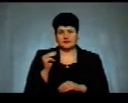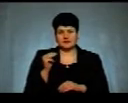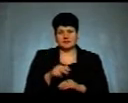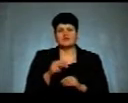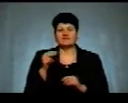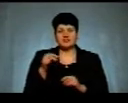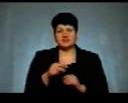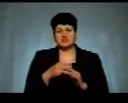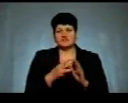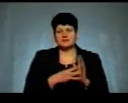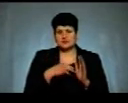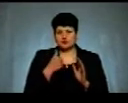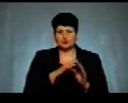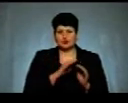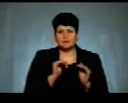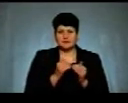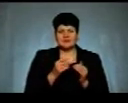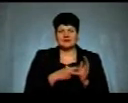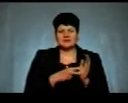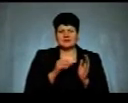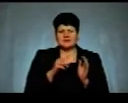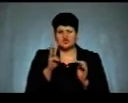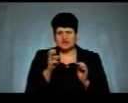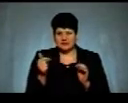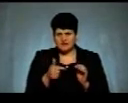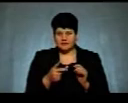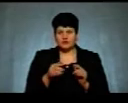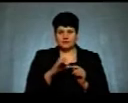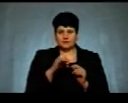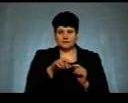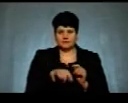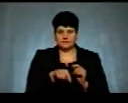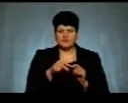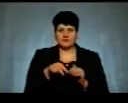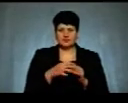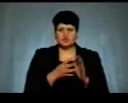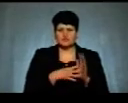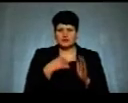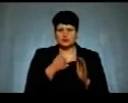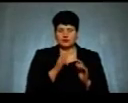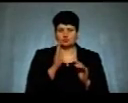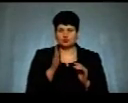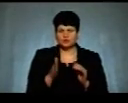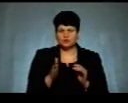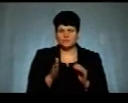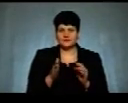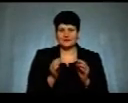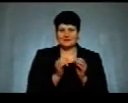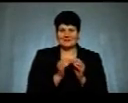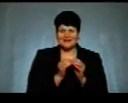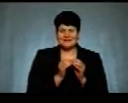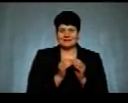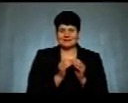році мінімально 7 300 гривень, то з січня 2019 року буде становити